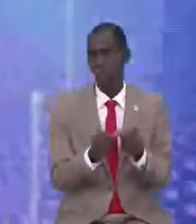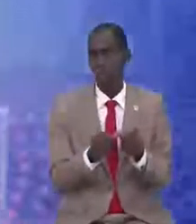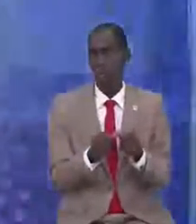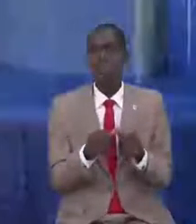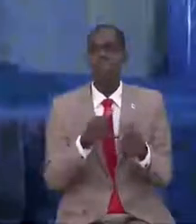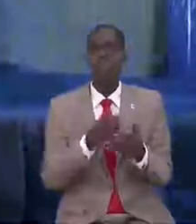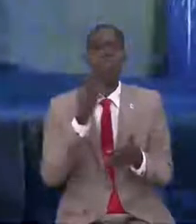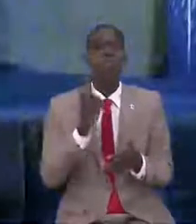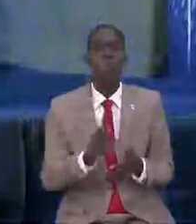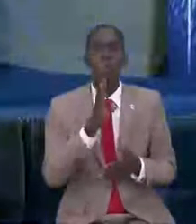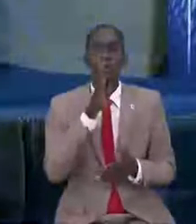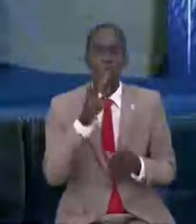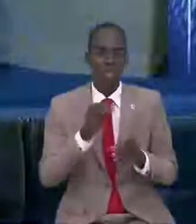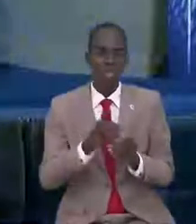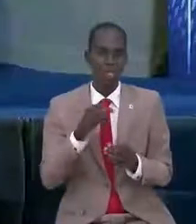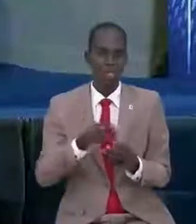telle personne. Rappelez-vous,